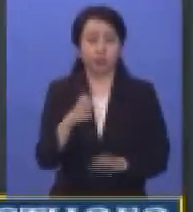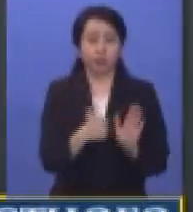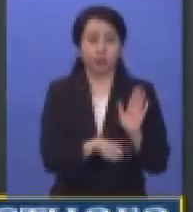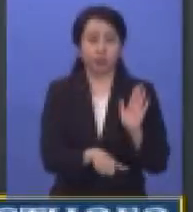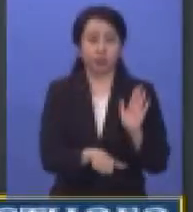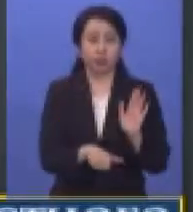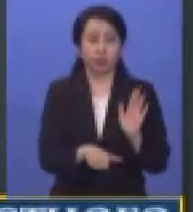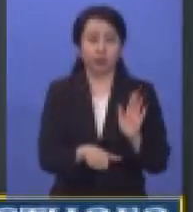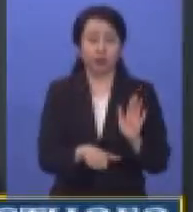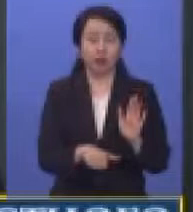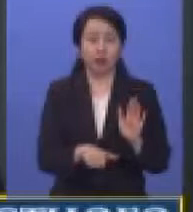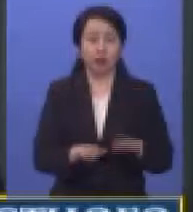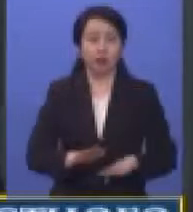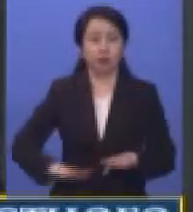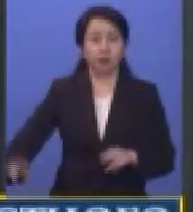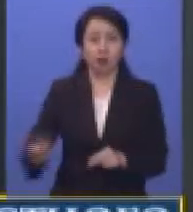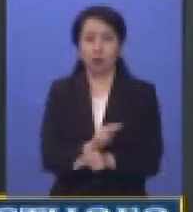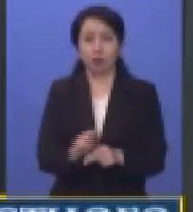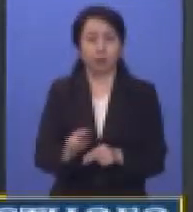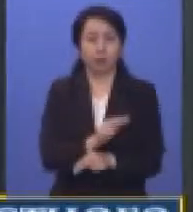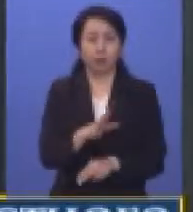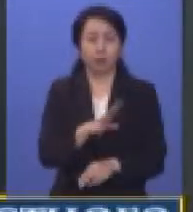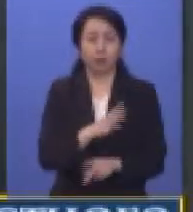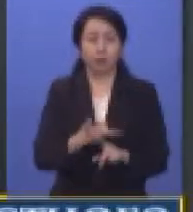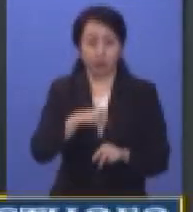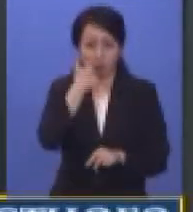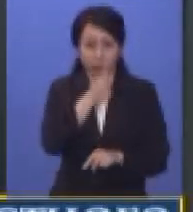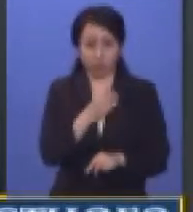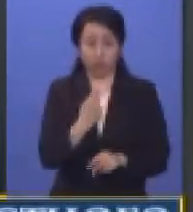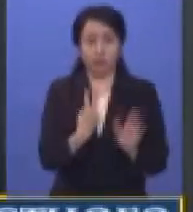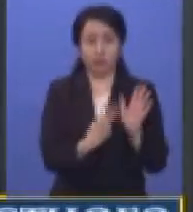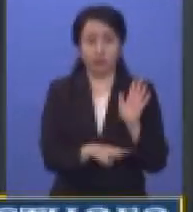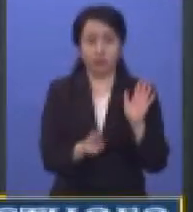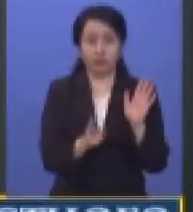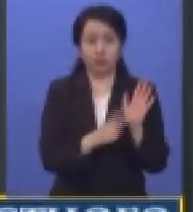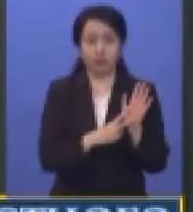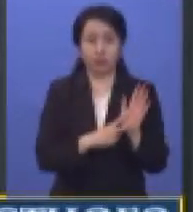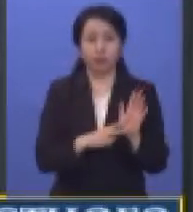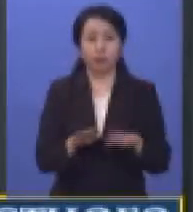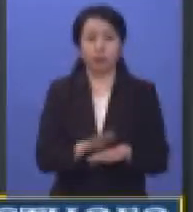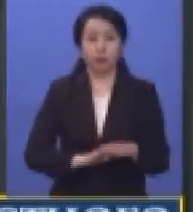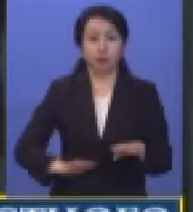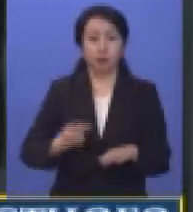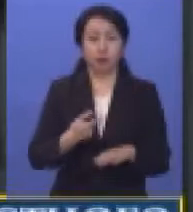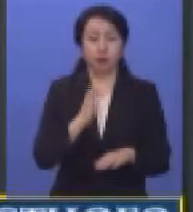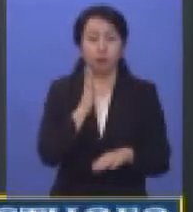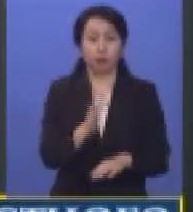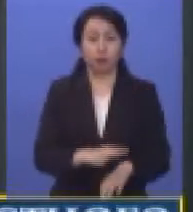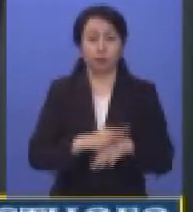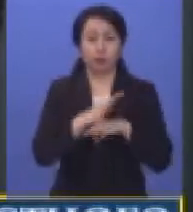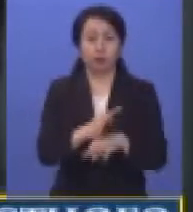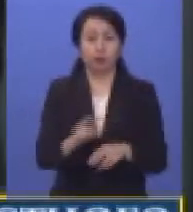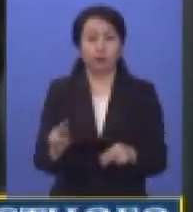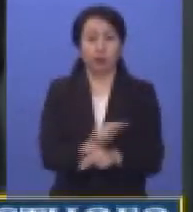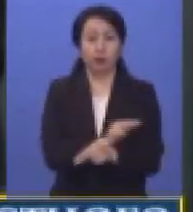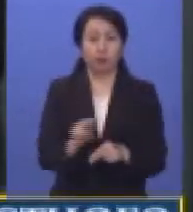460 дворов отремонтировано, да? В этом году еще 77 дворов, где будут проводиться